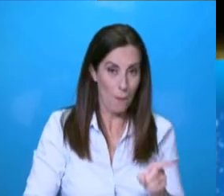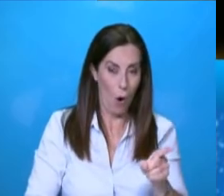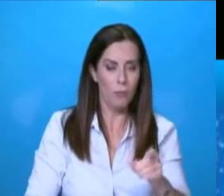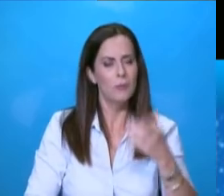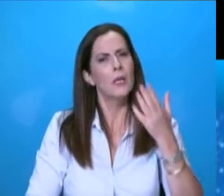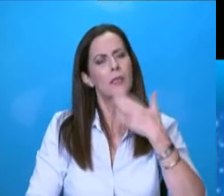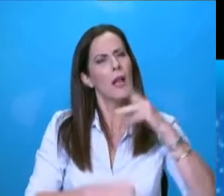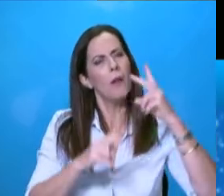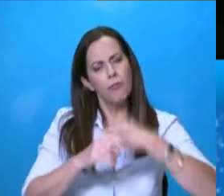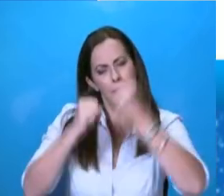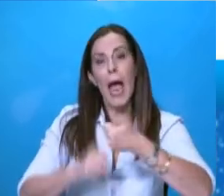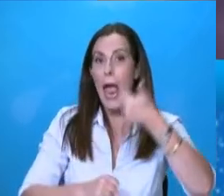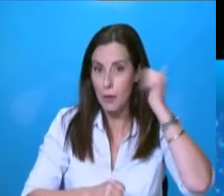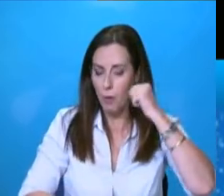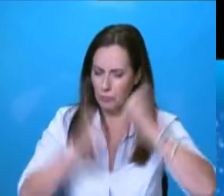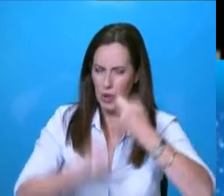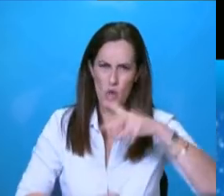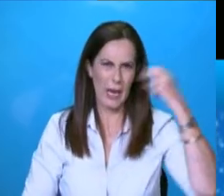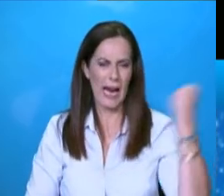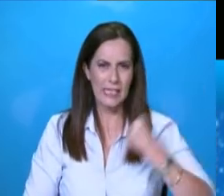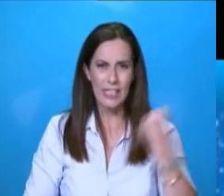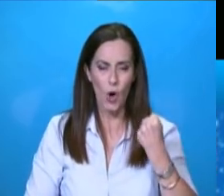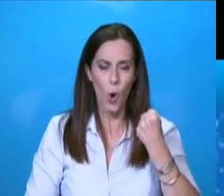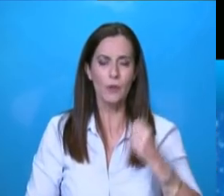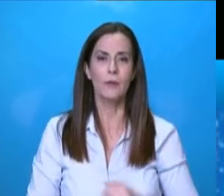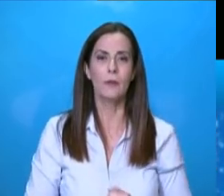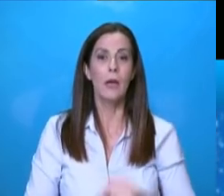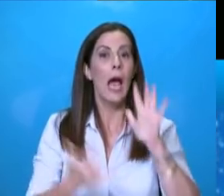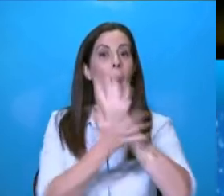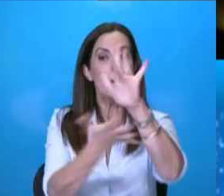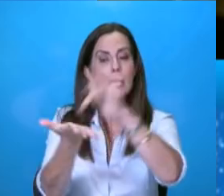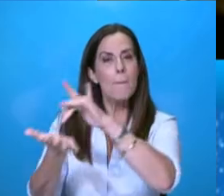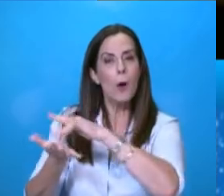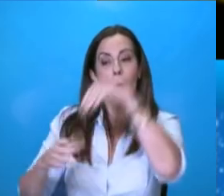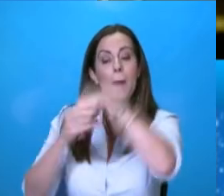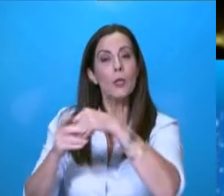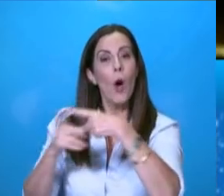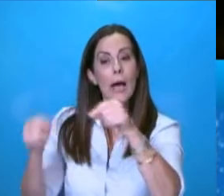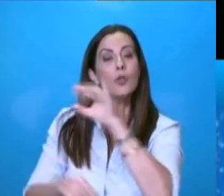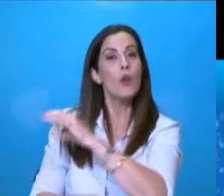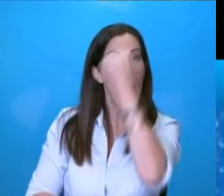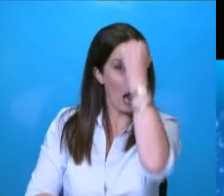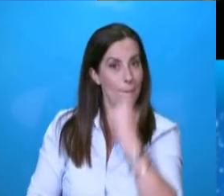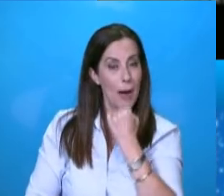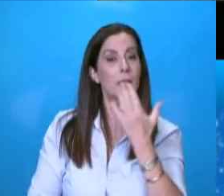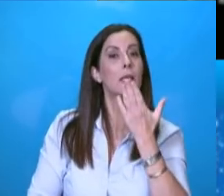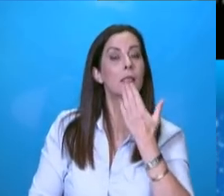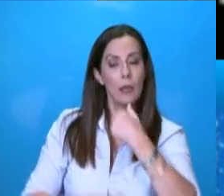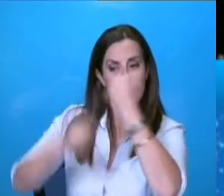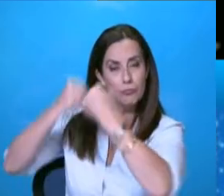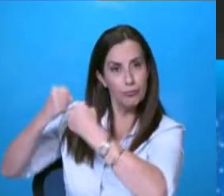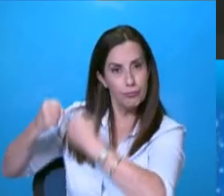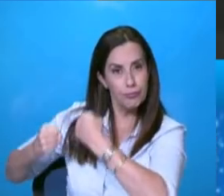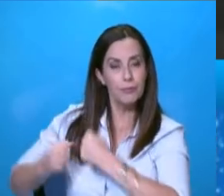כמה מטרות, אז אתמול התקיפות הרבה יותר עוצמתיות. 15 מטרות של חמאס תוקף אתמול חיל